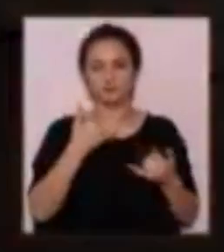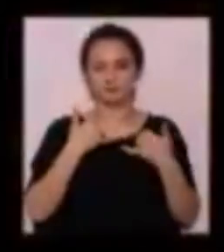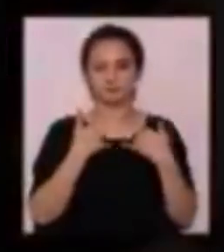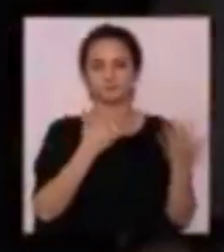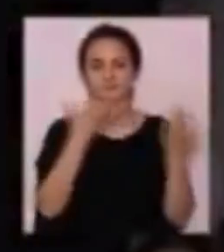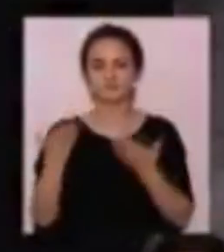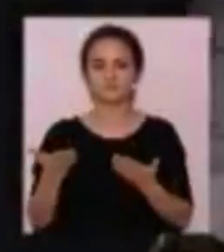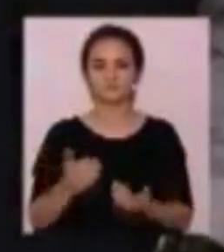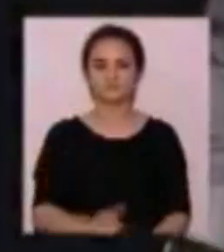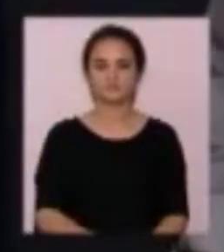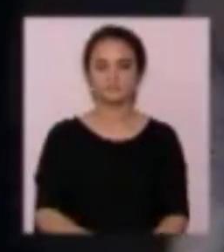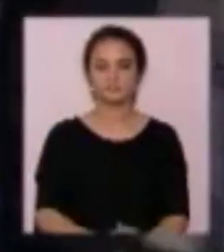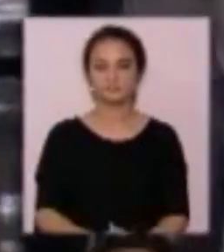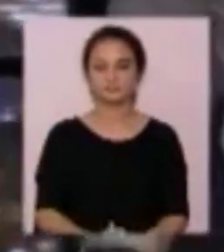სტუდიაში.